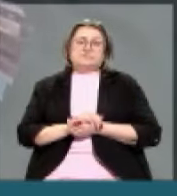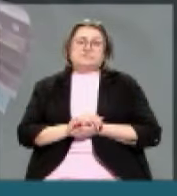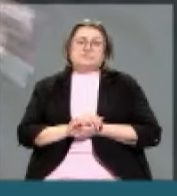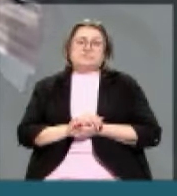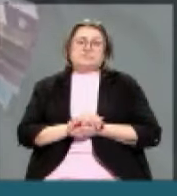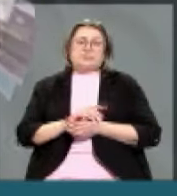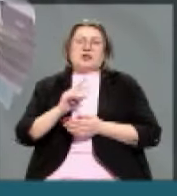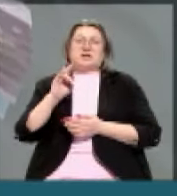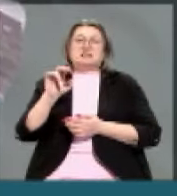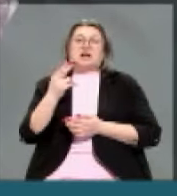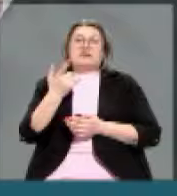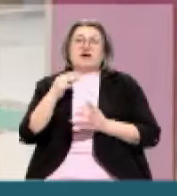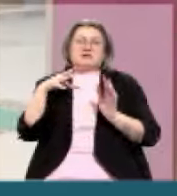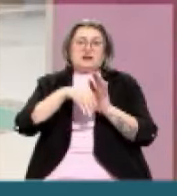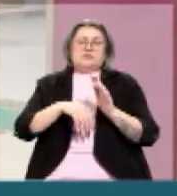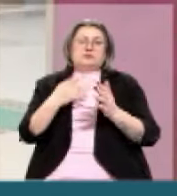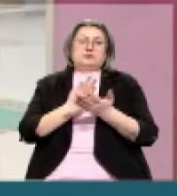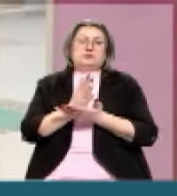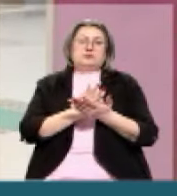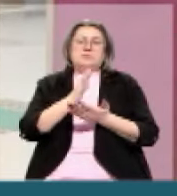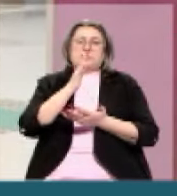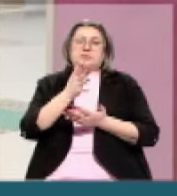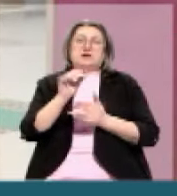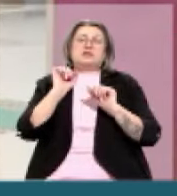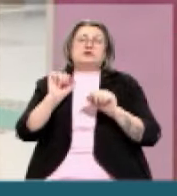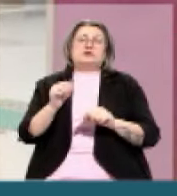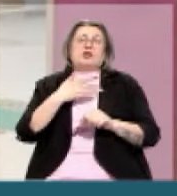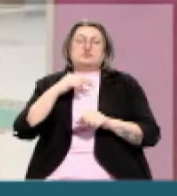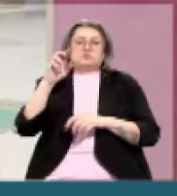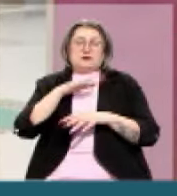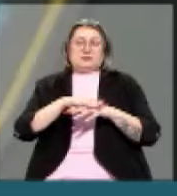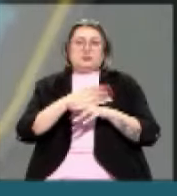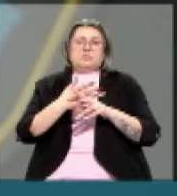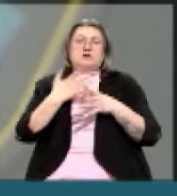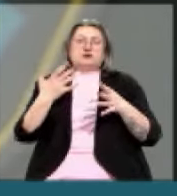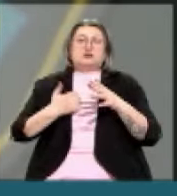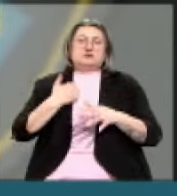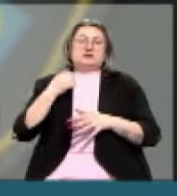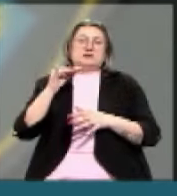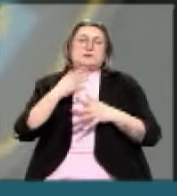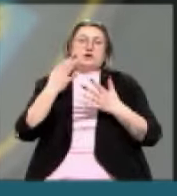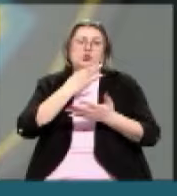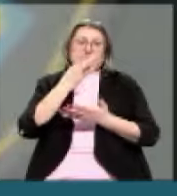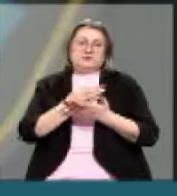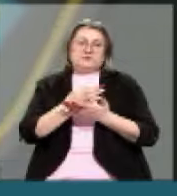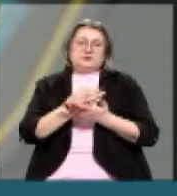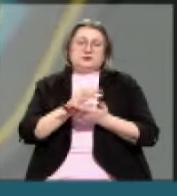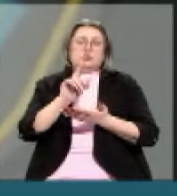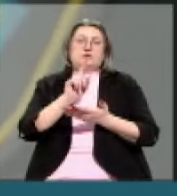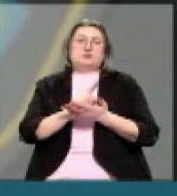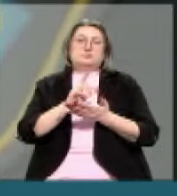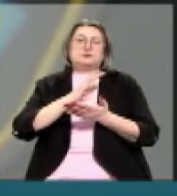сөзі де нық. Отанымызды күзету үлкен абырой мен асқан жауапкершіліктен тұрады. Ол үшін әскери қызметшінің қарым қабілеті